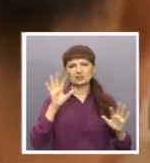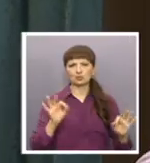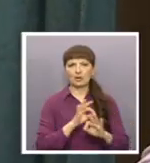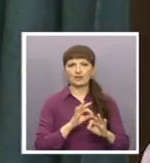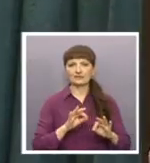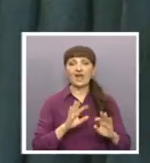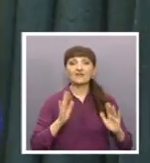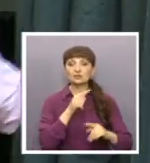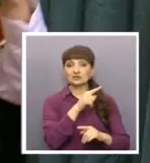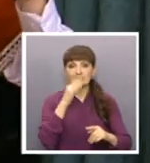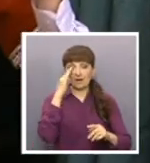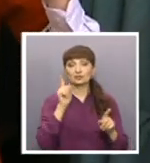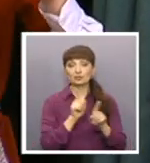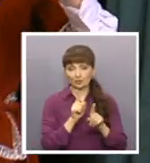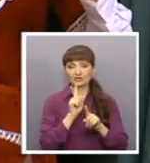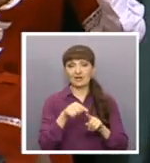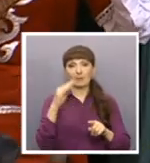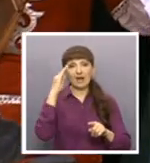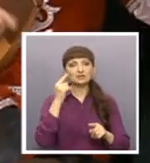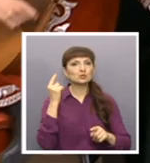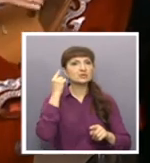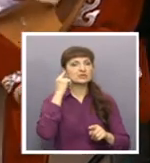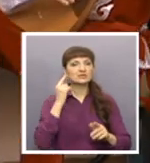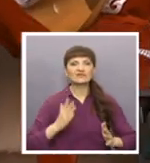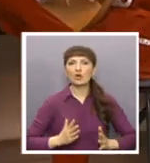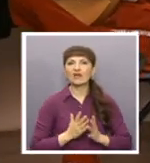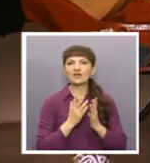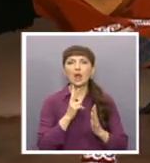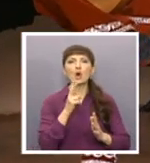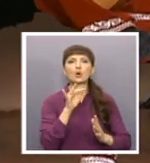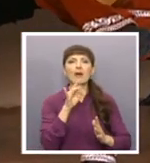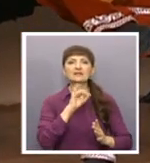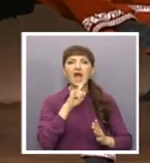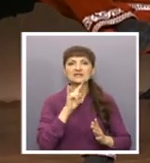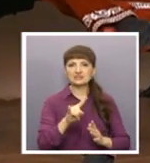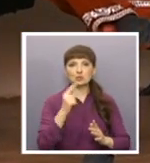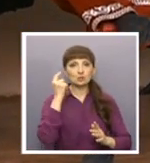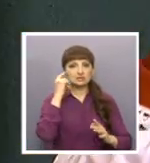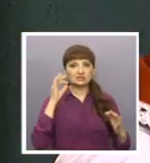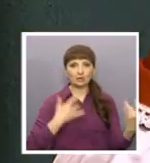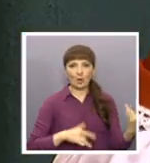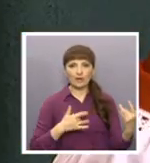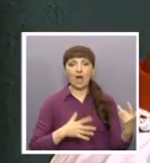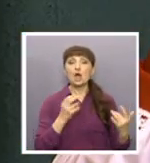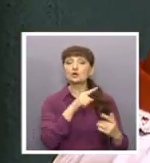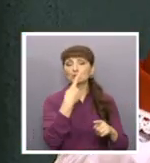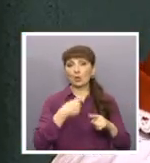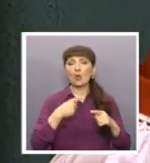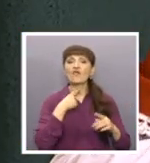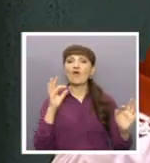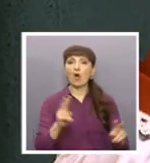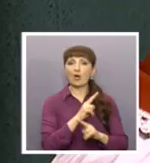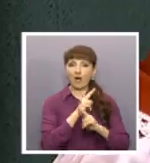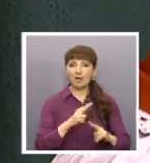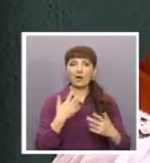Случай с Ирхатом не стал исключением. Мальчика вдохновили произведения Курмангазы и Даулеткерея. Кроме домбры, он занимается вокалом,